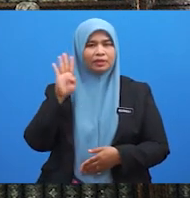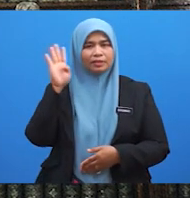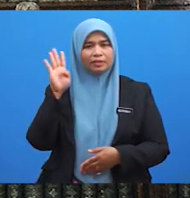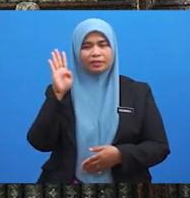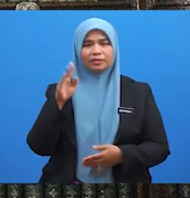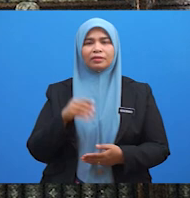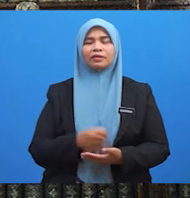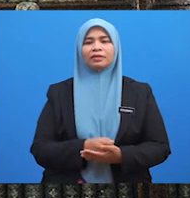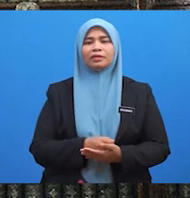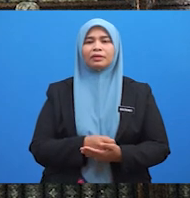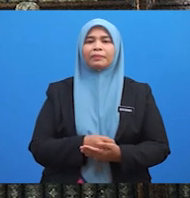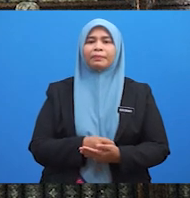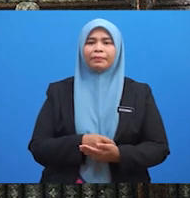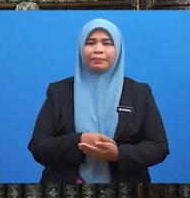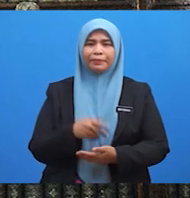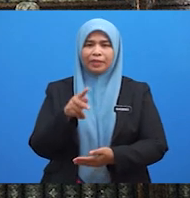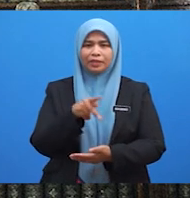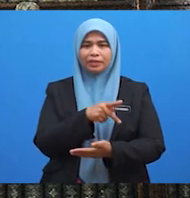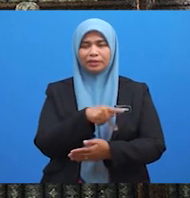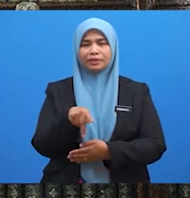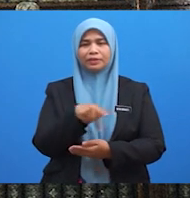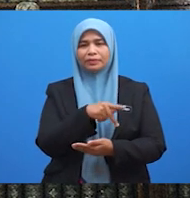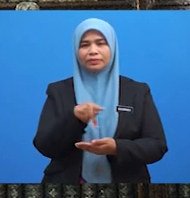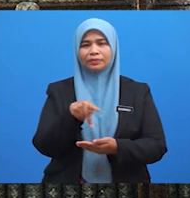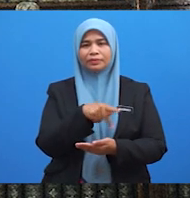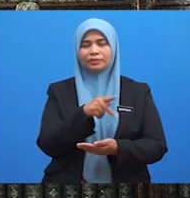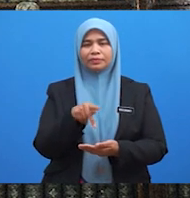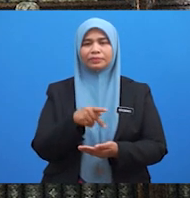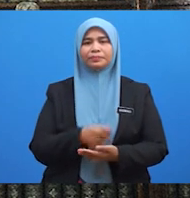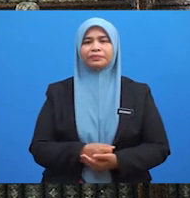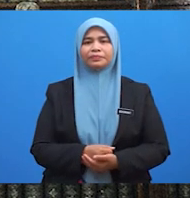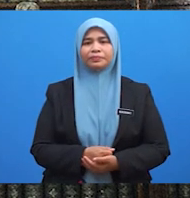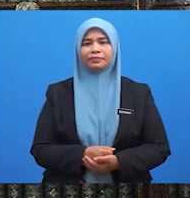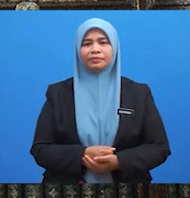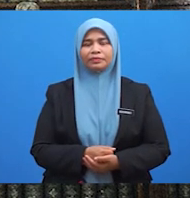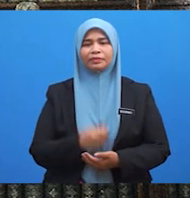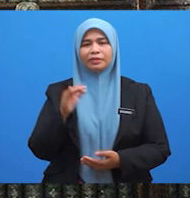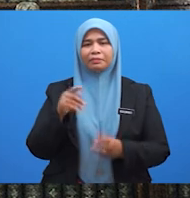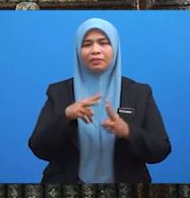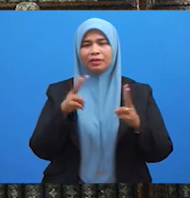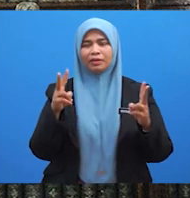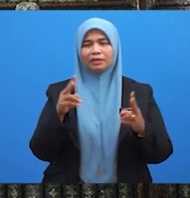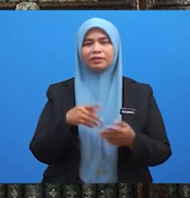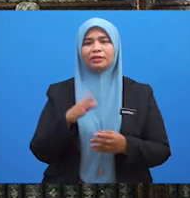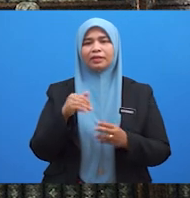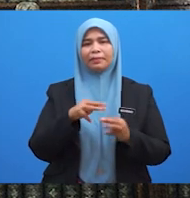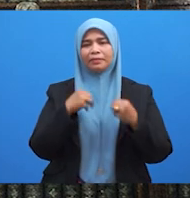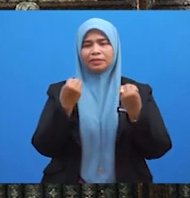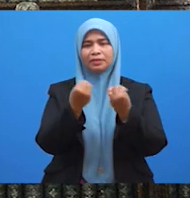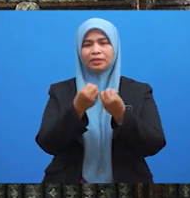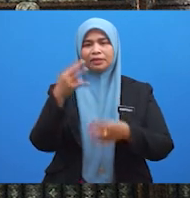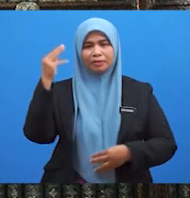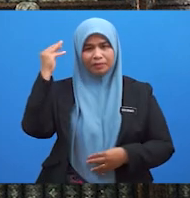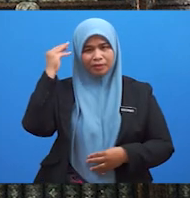puisi tradisional yang paling popular dalam kalangan masyarakat